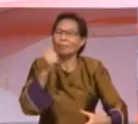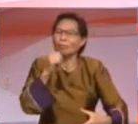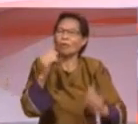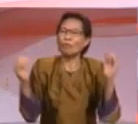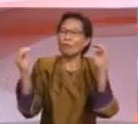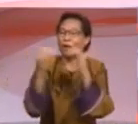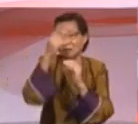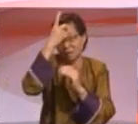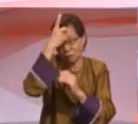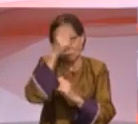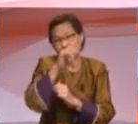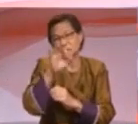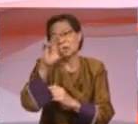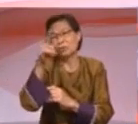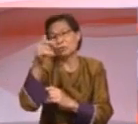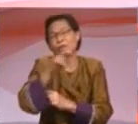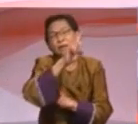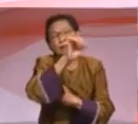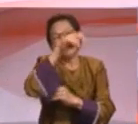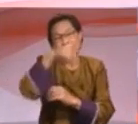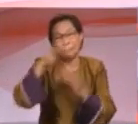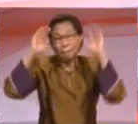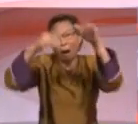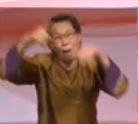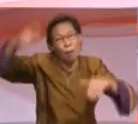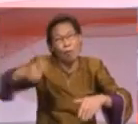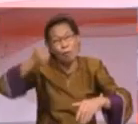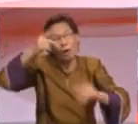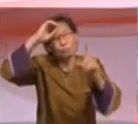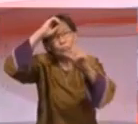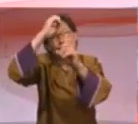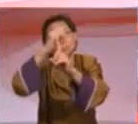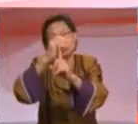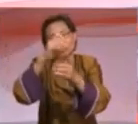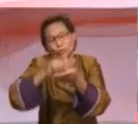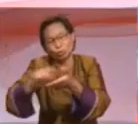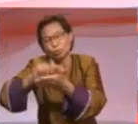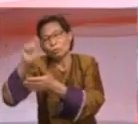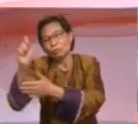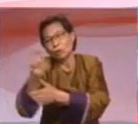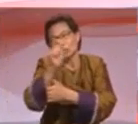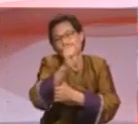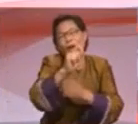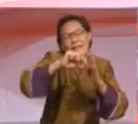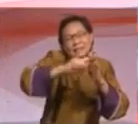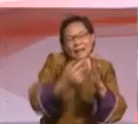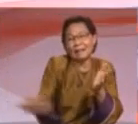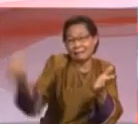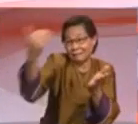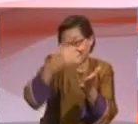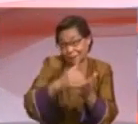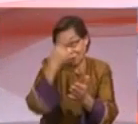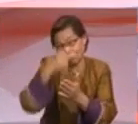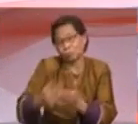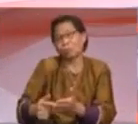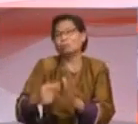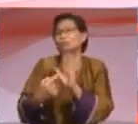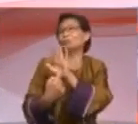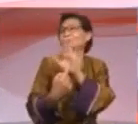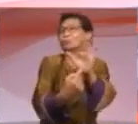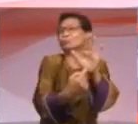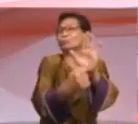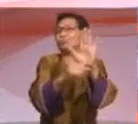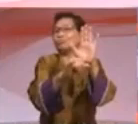menurut Saifuddin Devi Pahang seharusnya faham tujuan kedudukan tulisan Jawi dihidupkan kembali sebagai memberikan